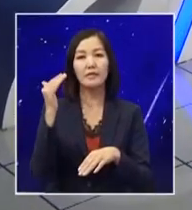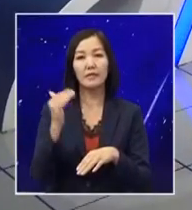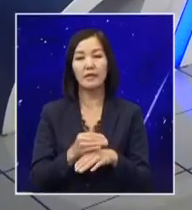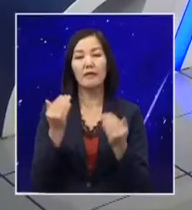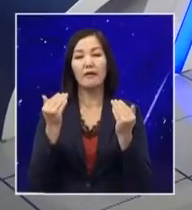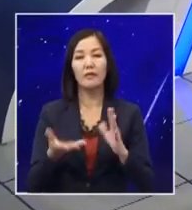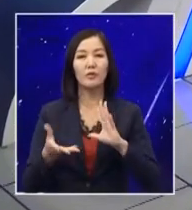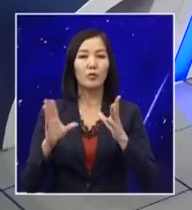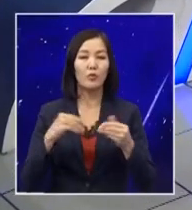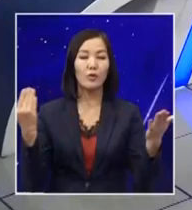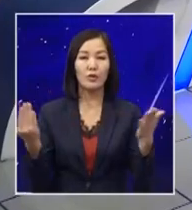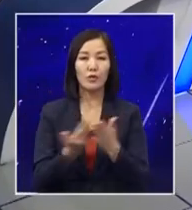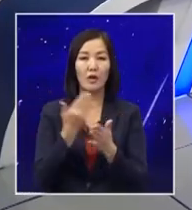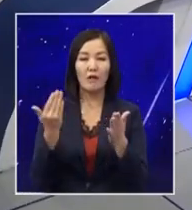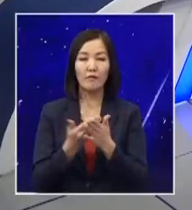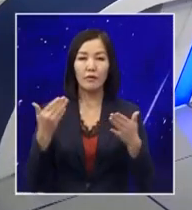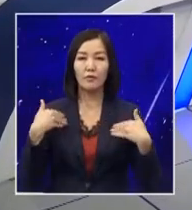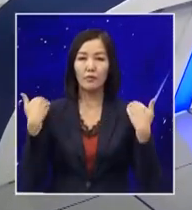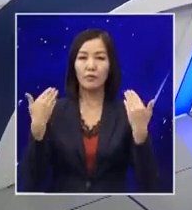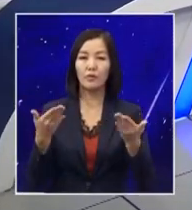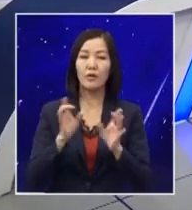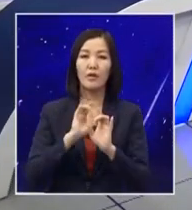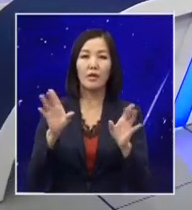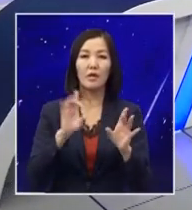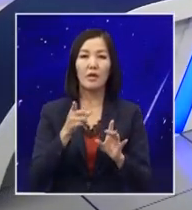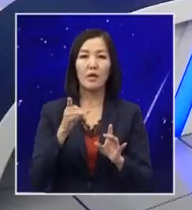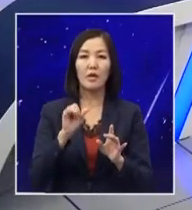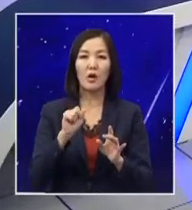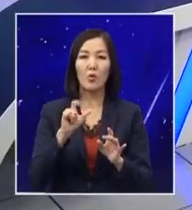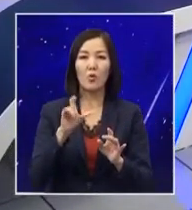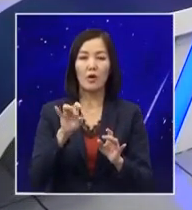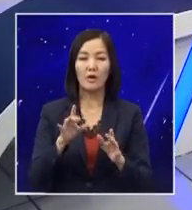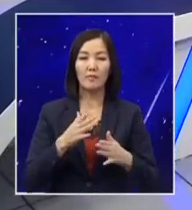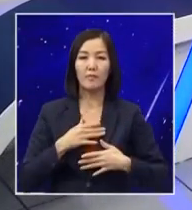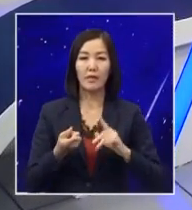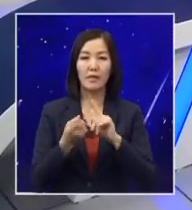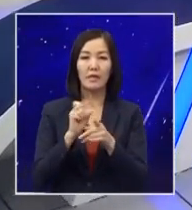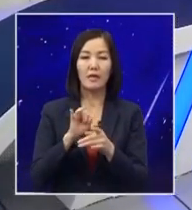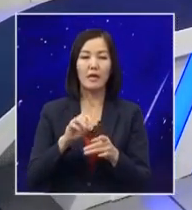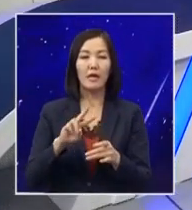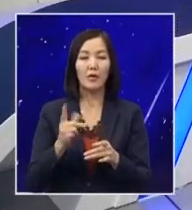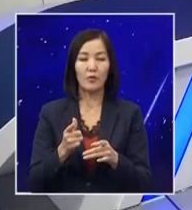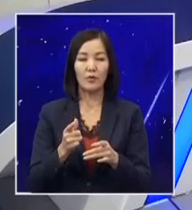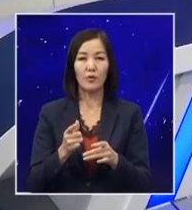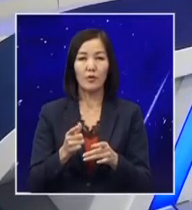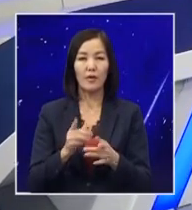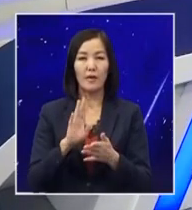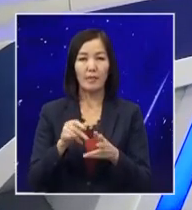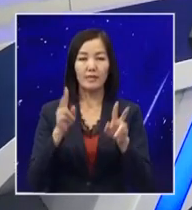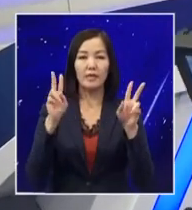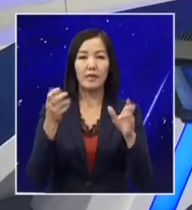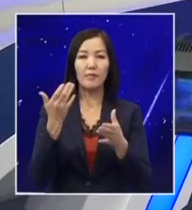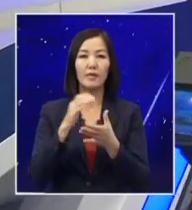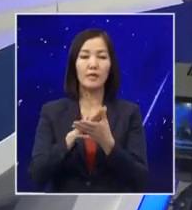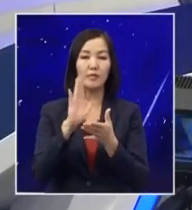Армысыздар, аймақтың бастарнасының тікелей эфирінде жаңалықтар студияда ақпараттар легімен Гауһар Мұса, сурда аудармада Айгүл Жұмаш